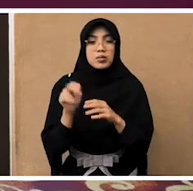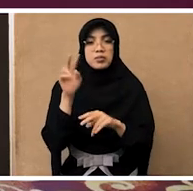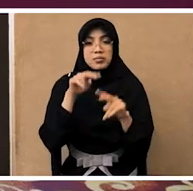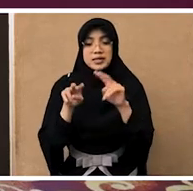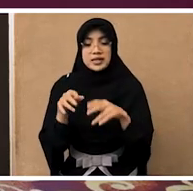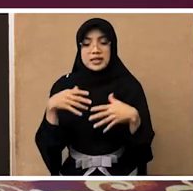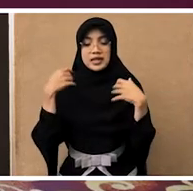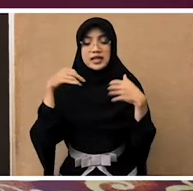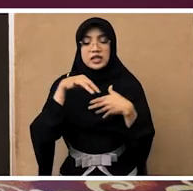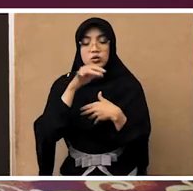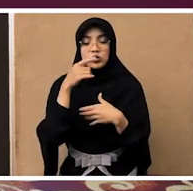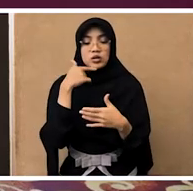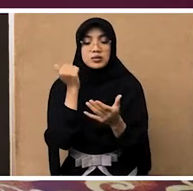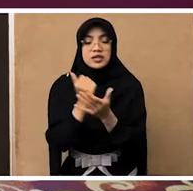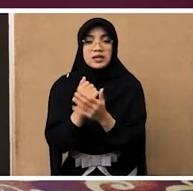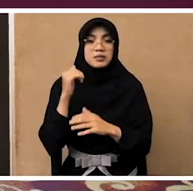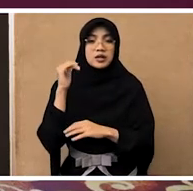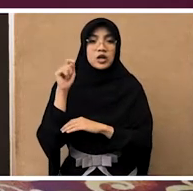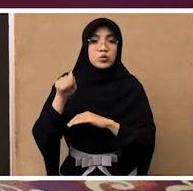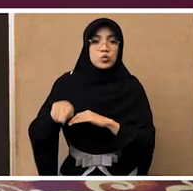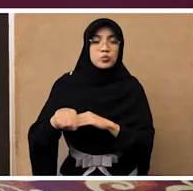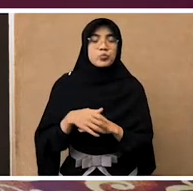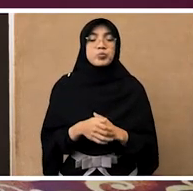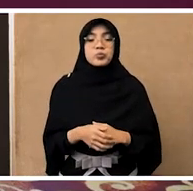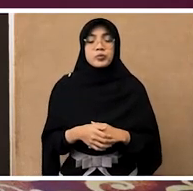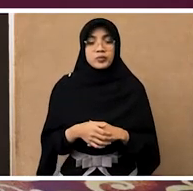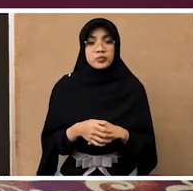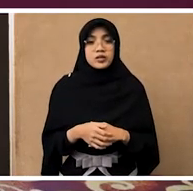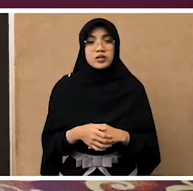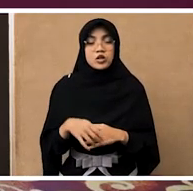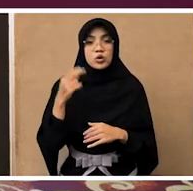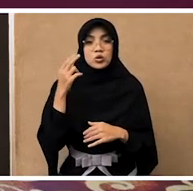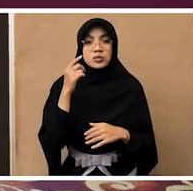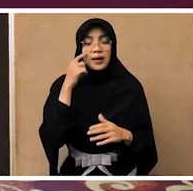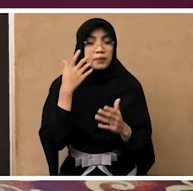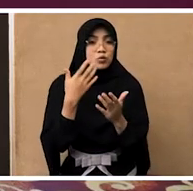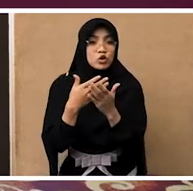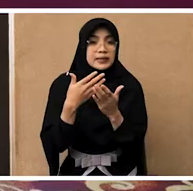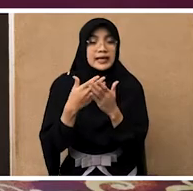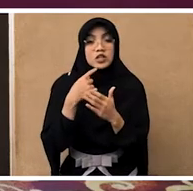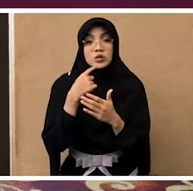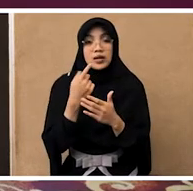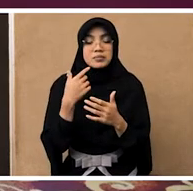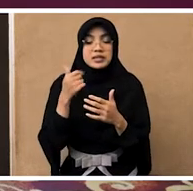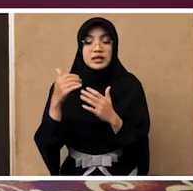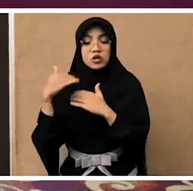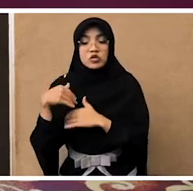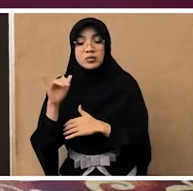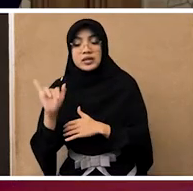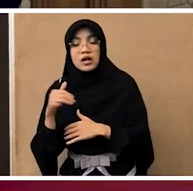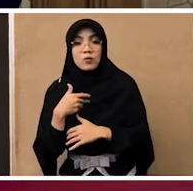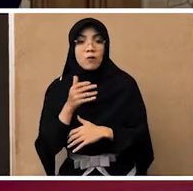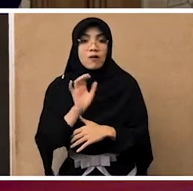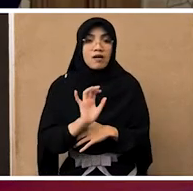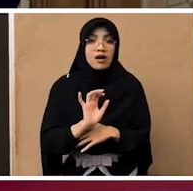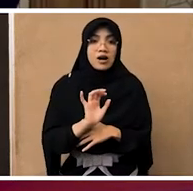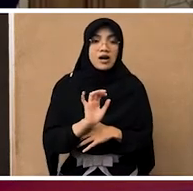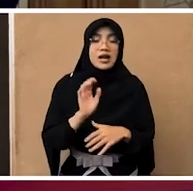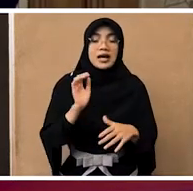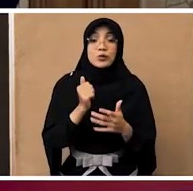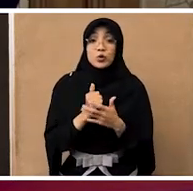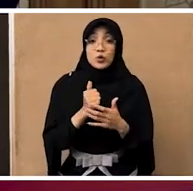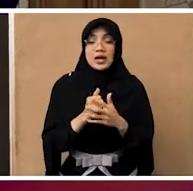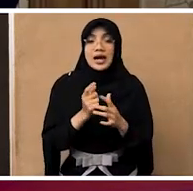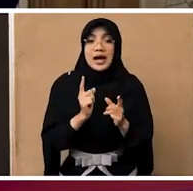pemeriksaan kesehatan jiwa untuk kepentingan penegakan hukum nah ini untuk membuktikan terkait dapat bertanggung jawab atau tidak dapat bertanggung jawab itu Jadi